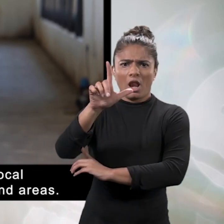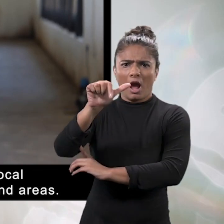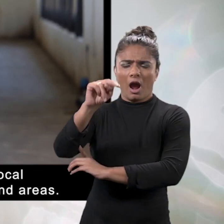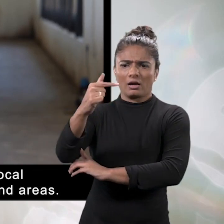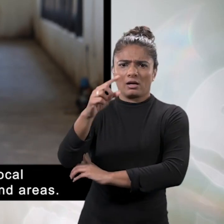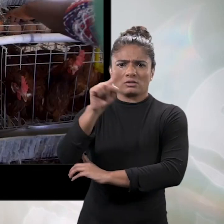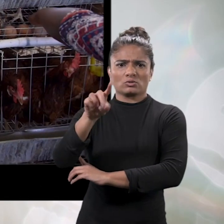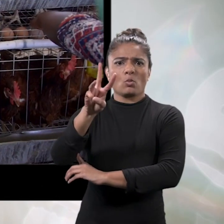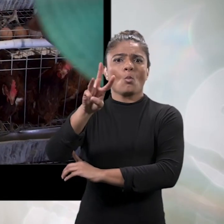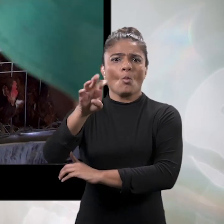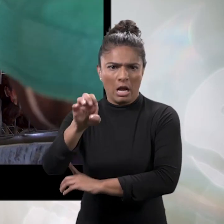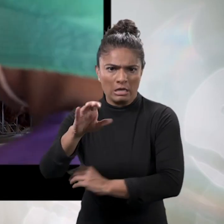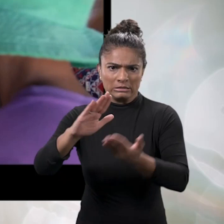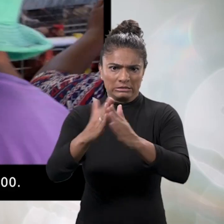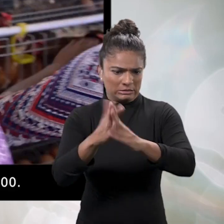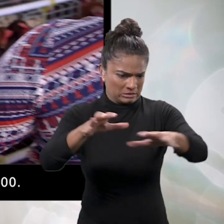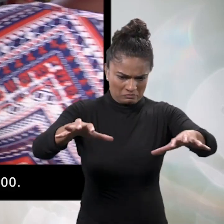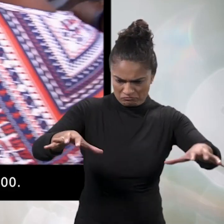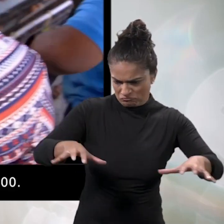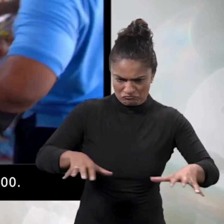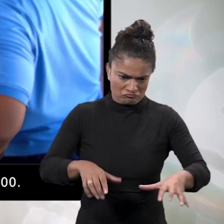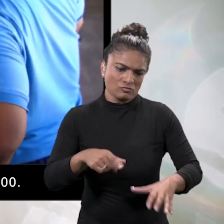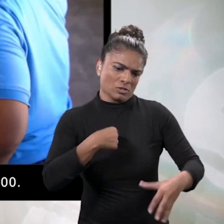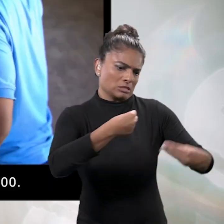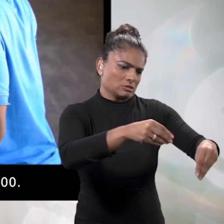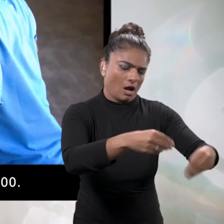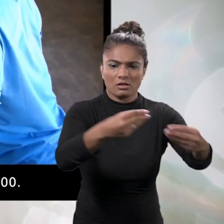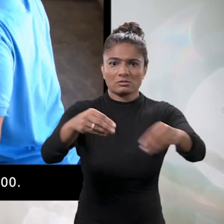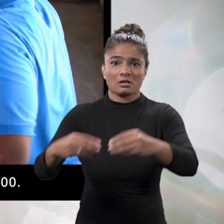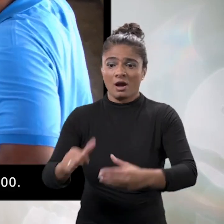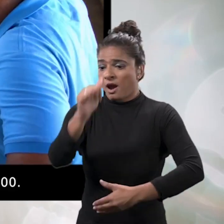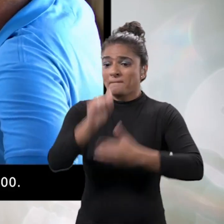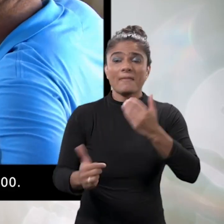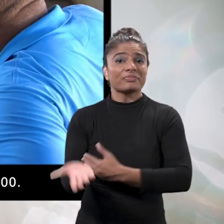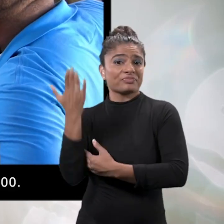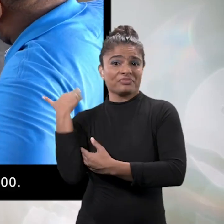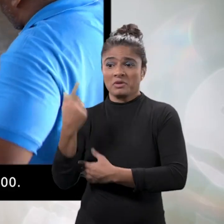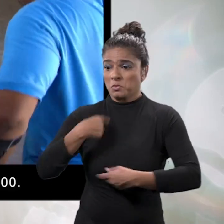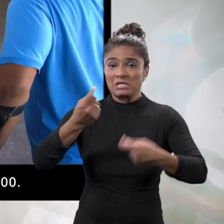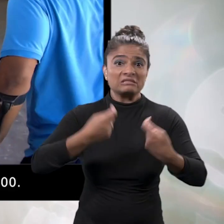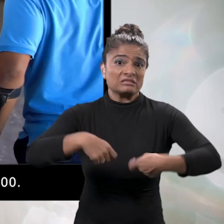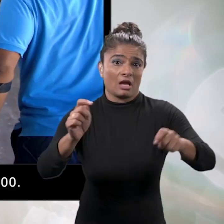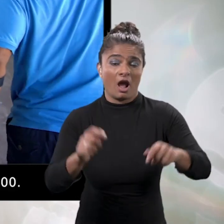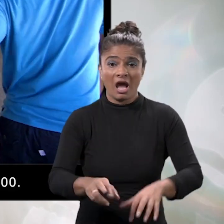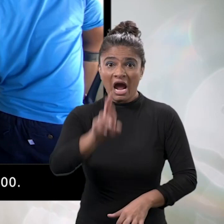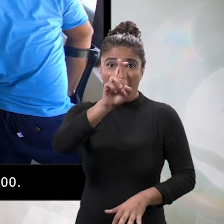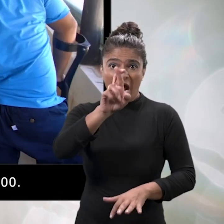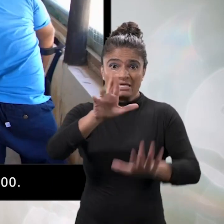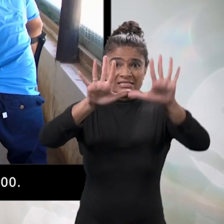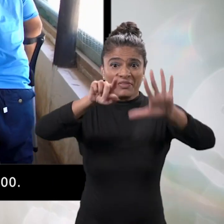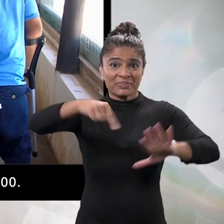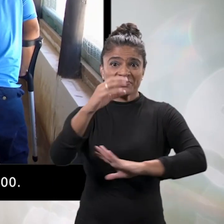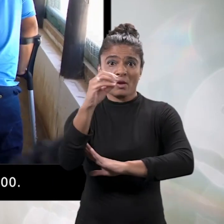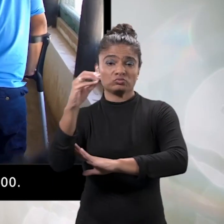kwaDlangezwa namaphethelo. So akwazilo plus or minus last month plus or